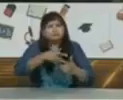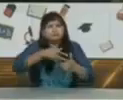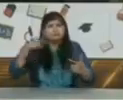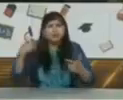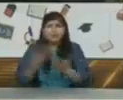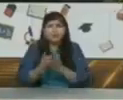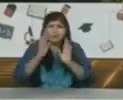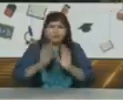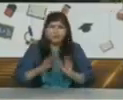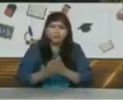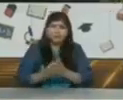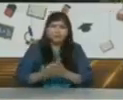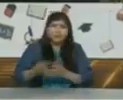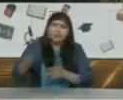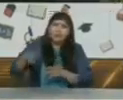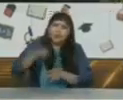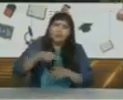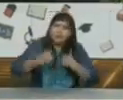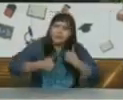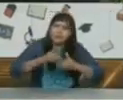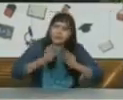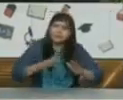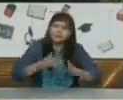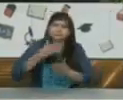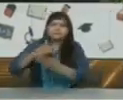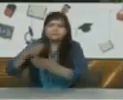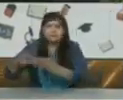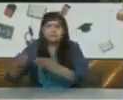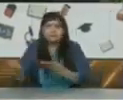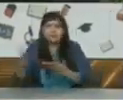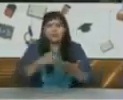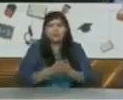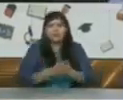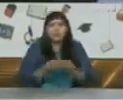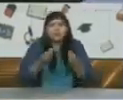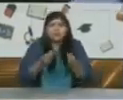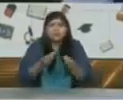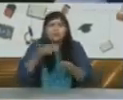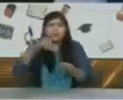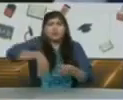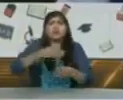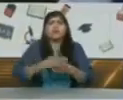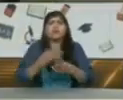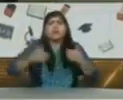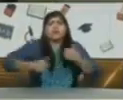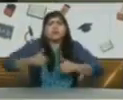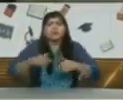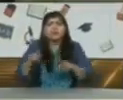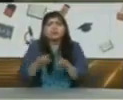है, बहुत पड़ाव आते हैं। एक छोटा सा पड़ाव है,